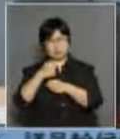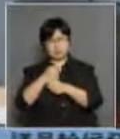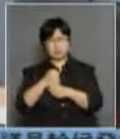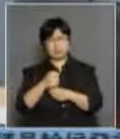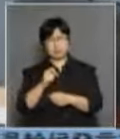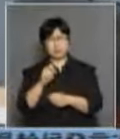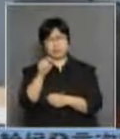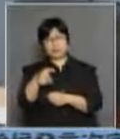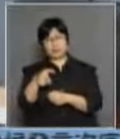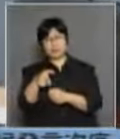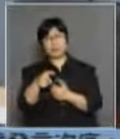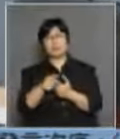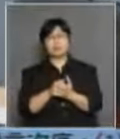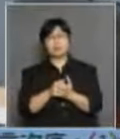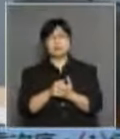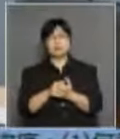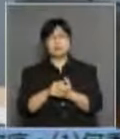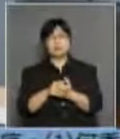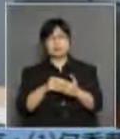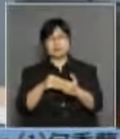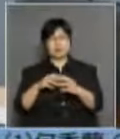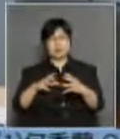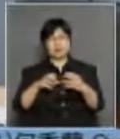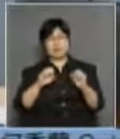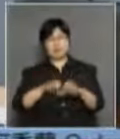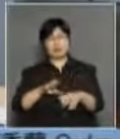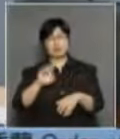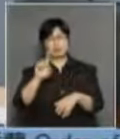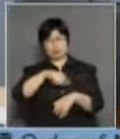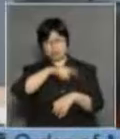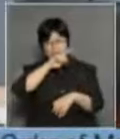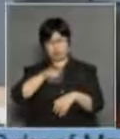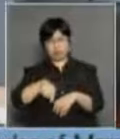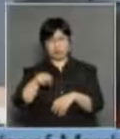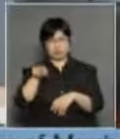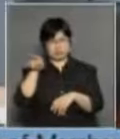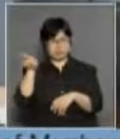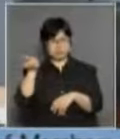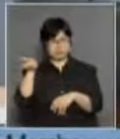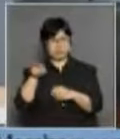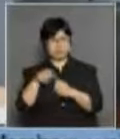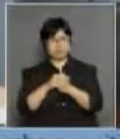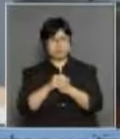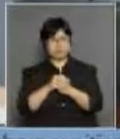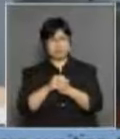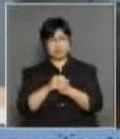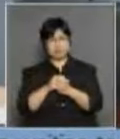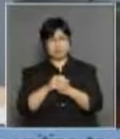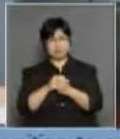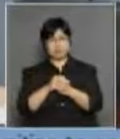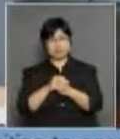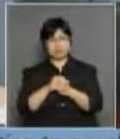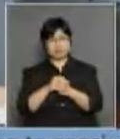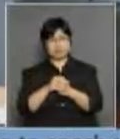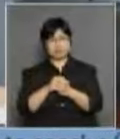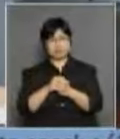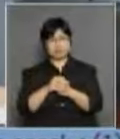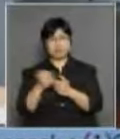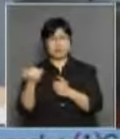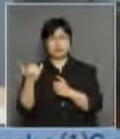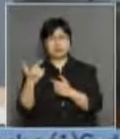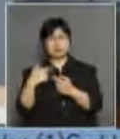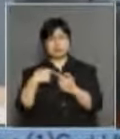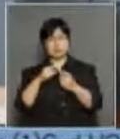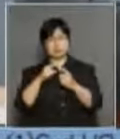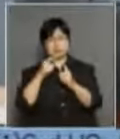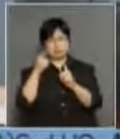會放棄拉布係錯嘅。佢哋自己係咪都未達到自己